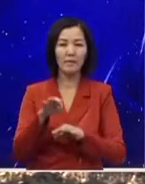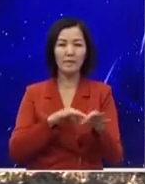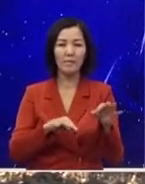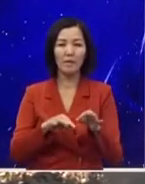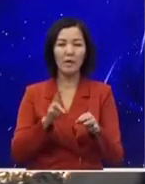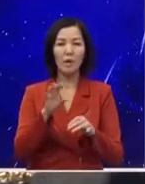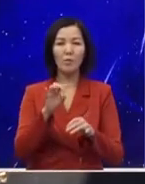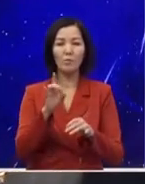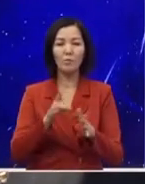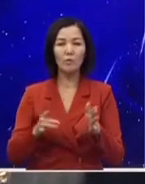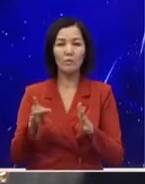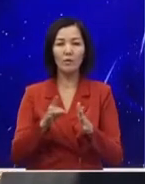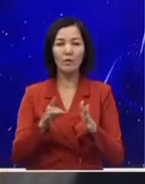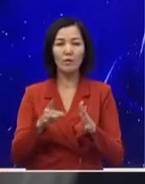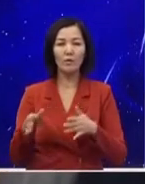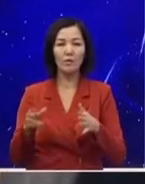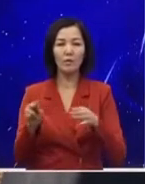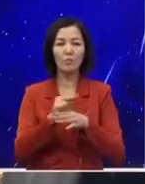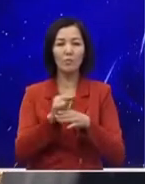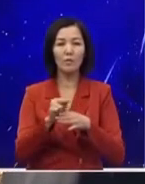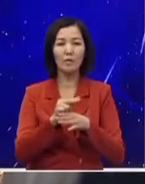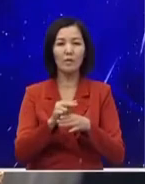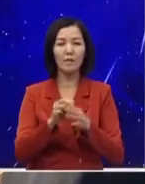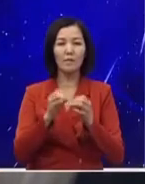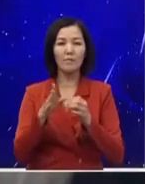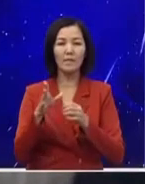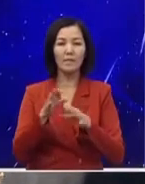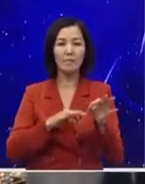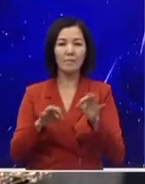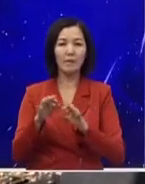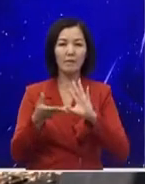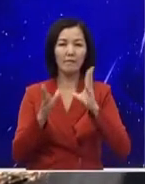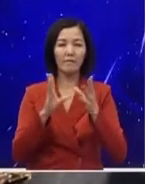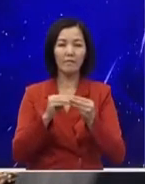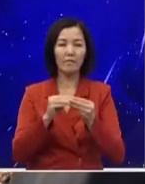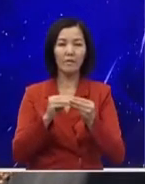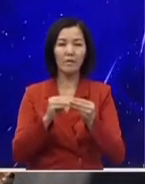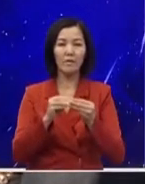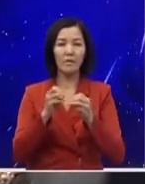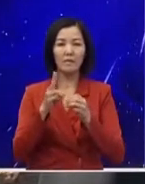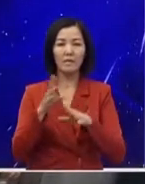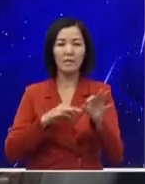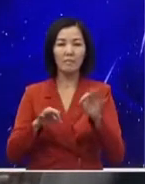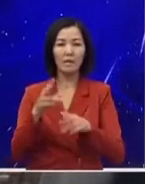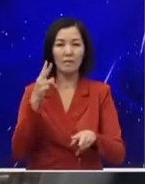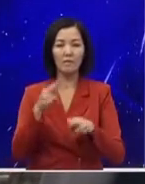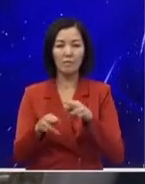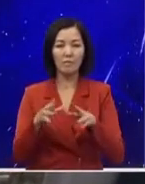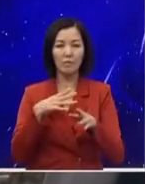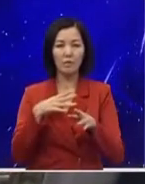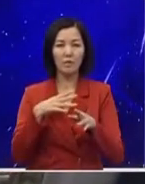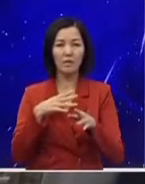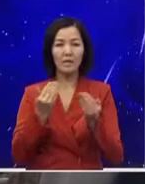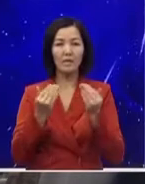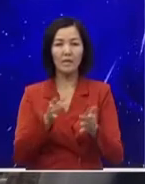на дорожно-строительные работы ведутся 15 проектов. Из них 12 проектов закончены. В